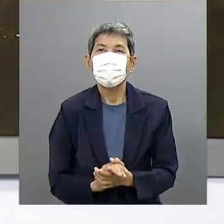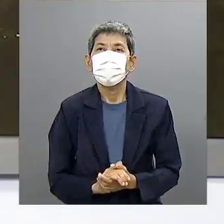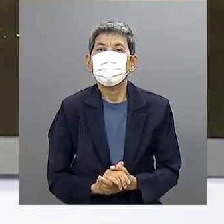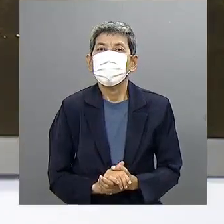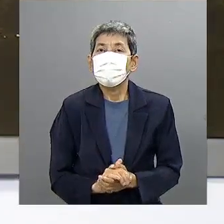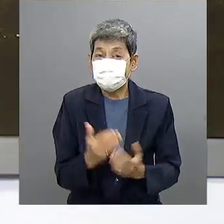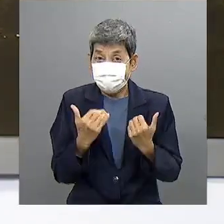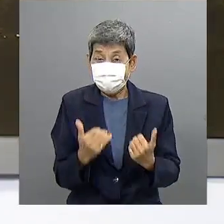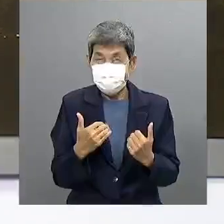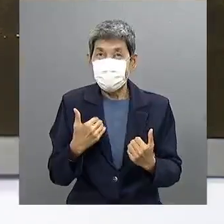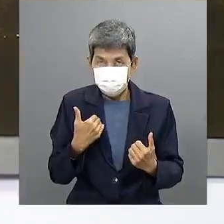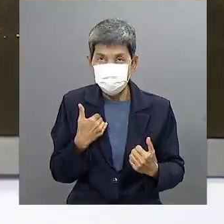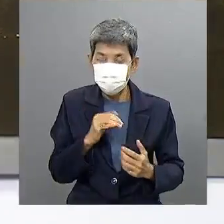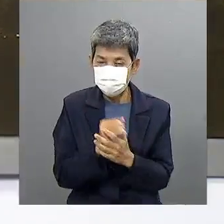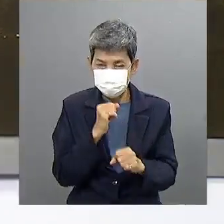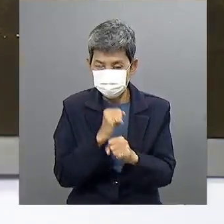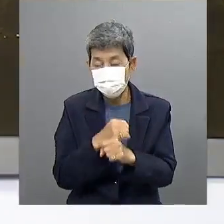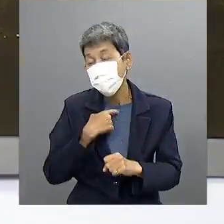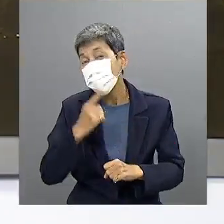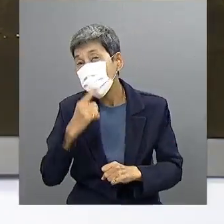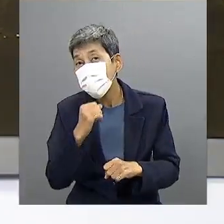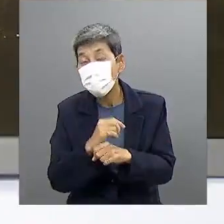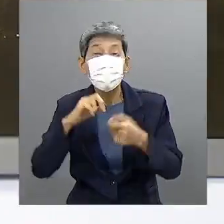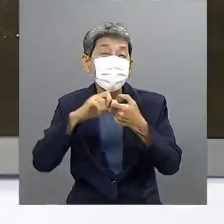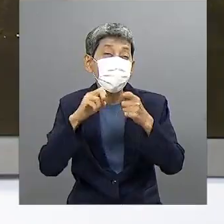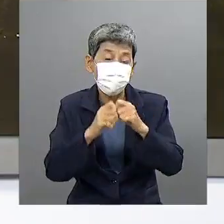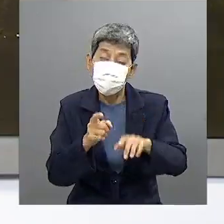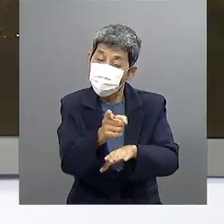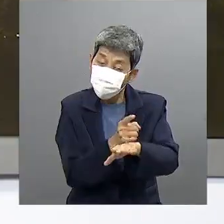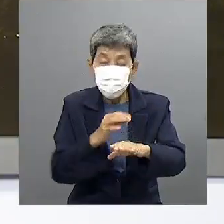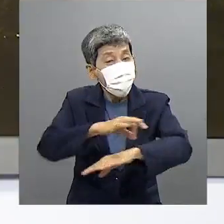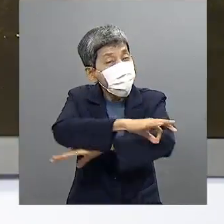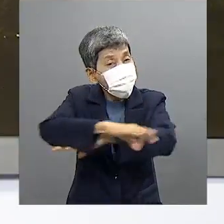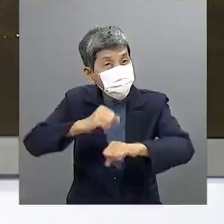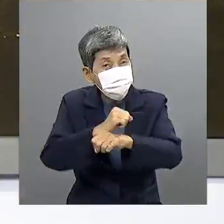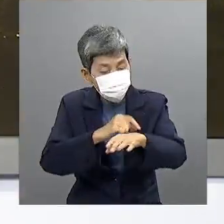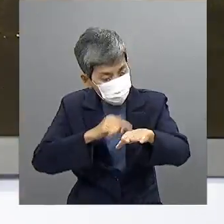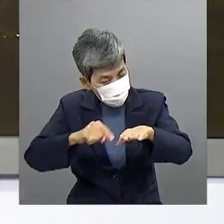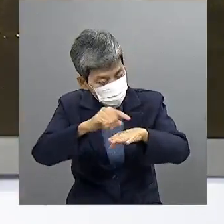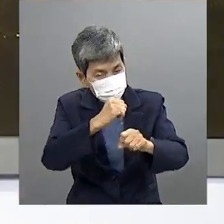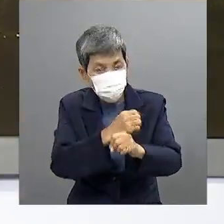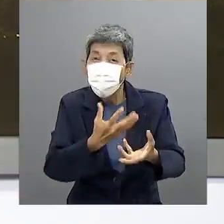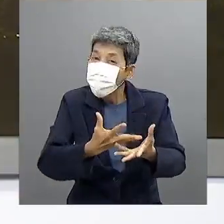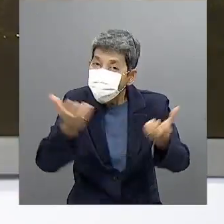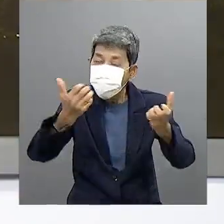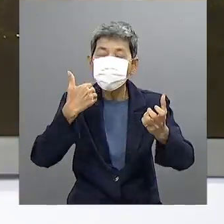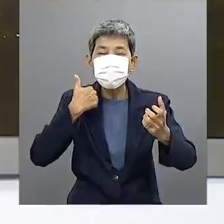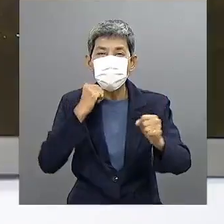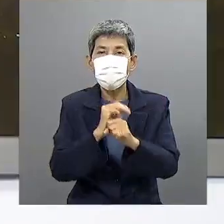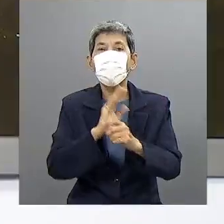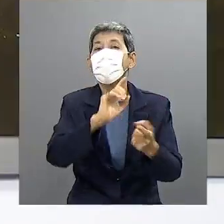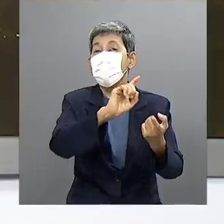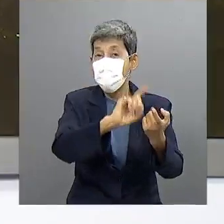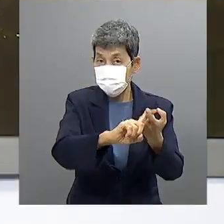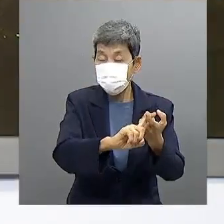ค่ะแม้ว่าจะไม่มีใครบอกได้นะคะว่าปัญหาเรื่องของการออกแบบรถถังเนี่ยเป็นสาเหตุของความสูญเสียในฝั่งรัสเซียมากน้อยแค่